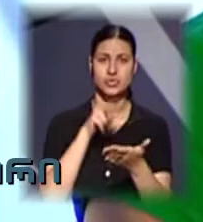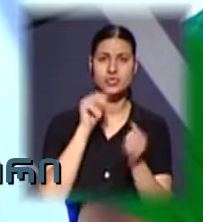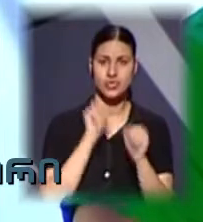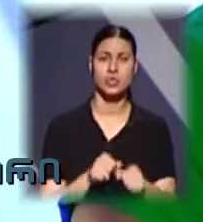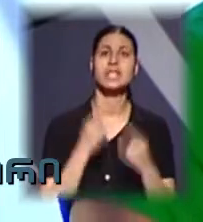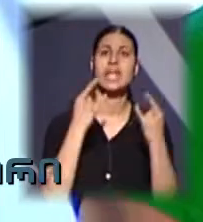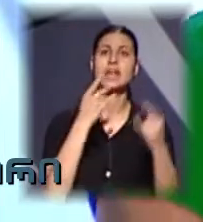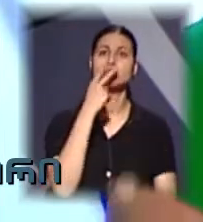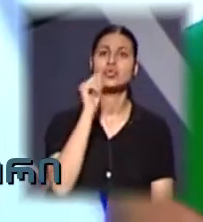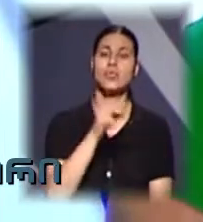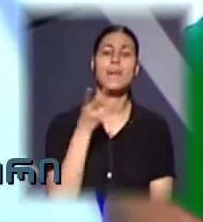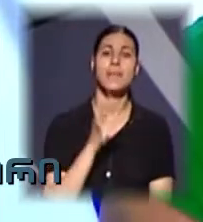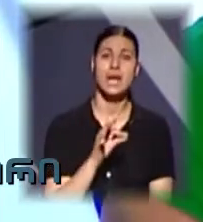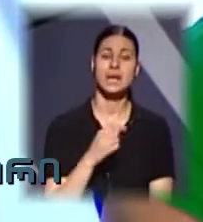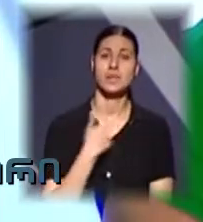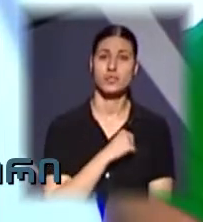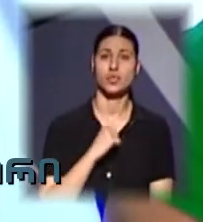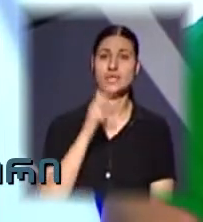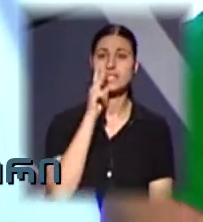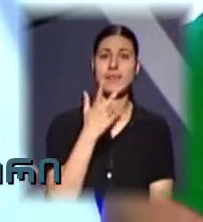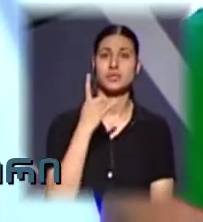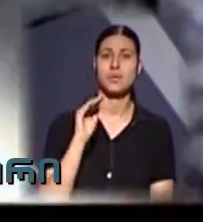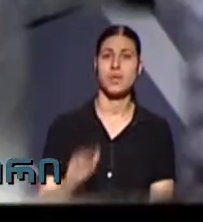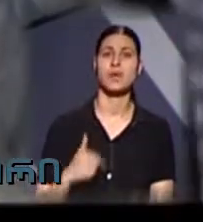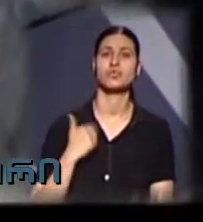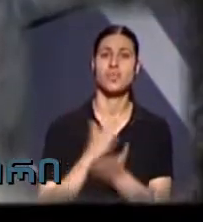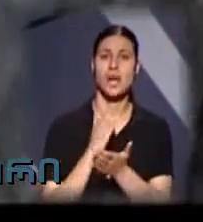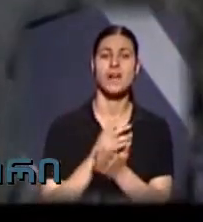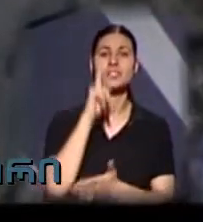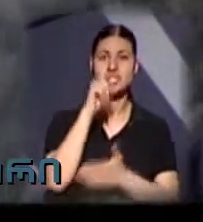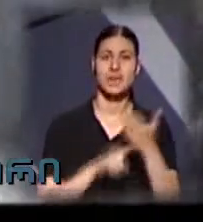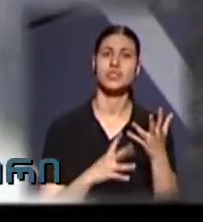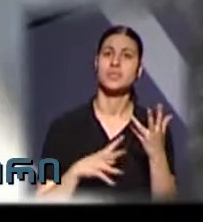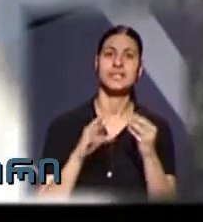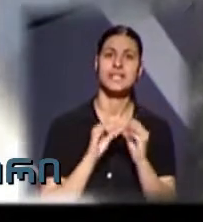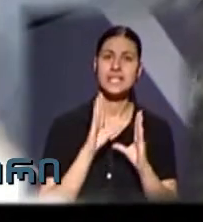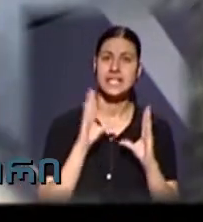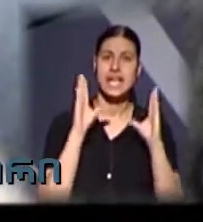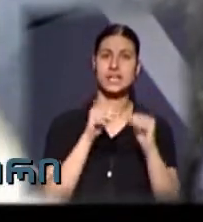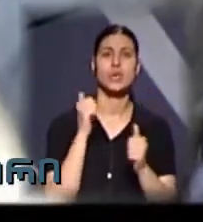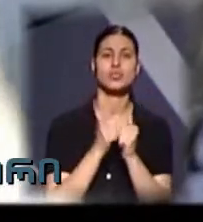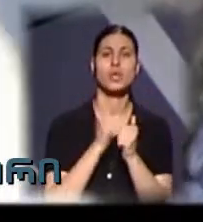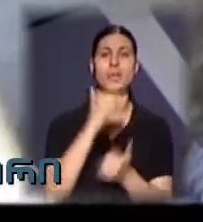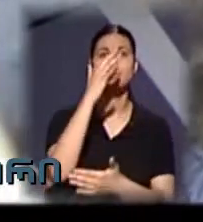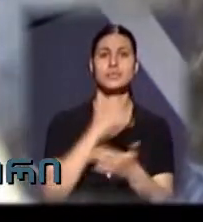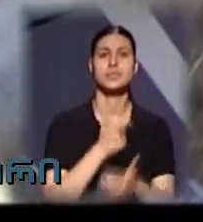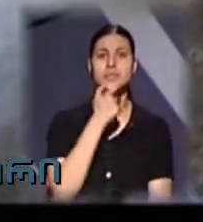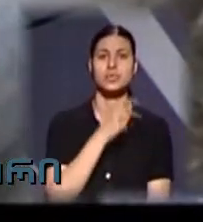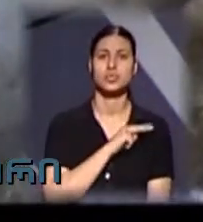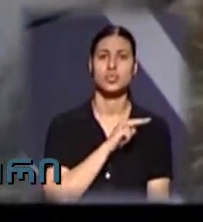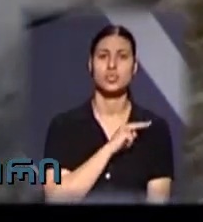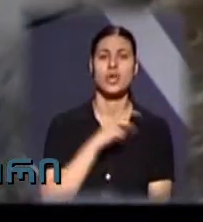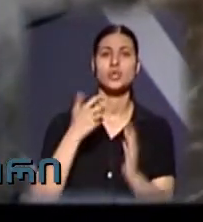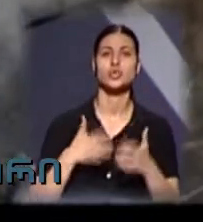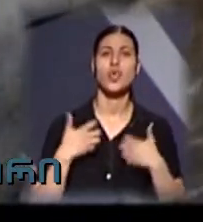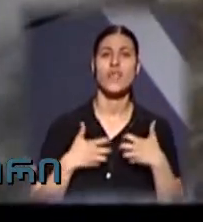საჭიროა ზოოპარკი მაგრამ მე თვითონ ყავს 3 წლის შვილი და დამჯერეთ მთელი დღე სახლში არის ჩართული არხები სადაც არის გადაცემები ცხოველების